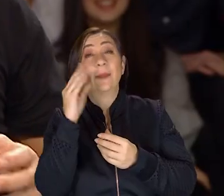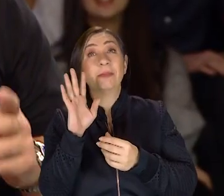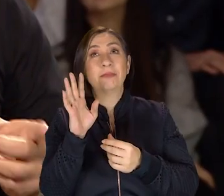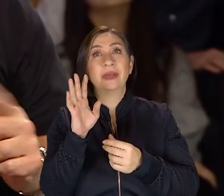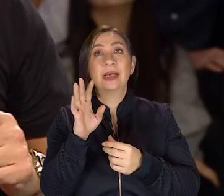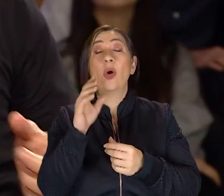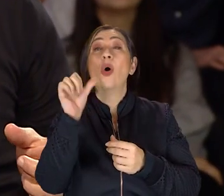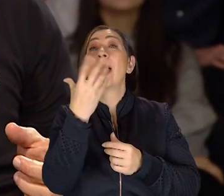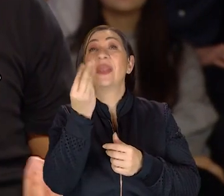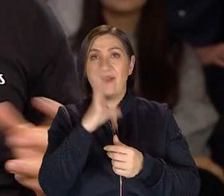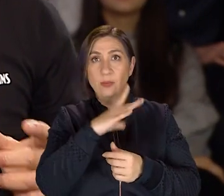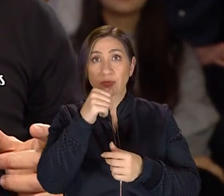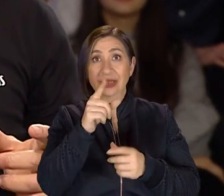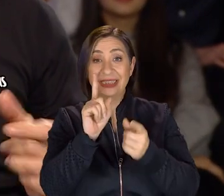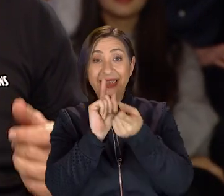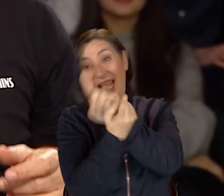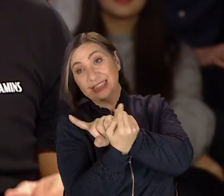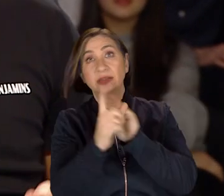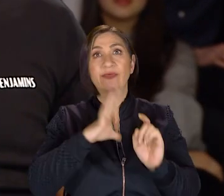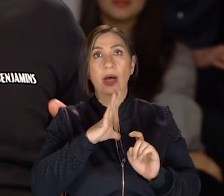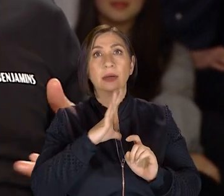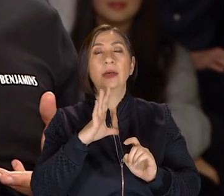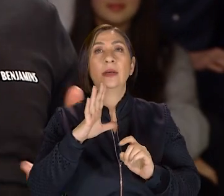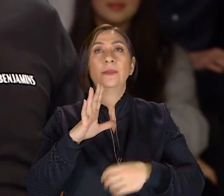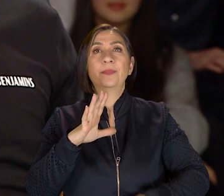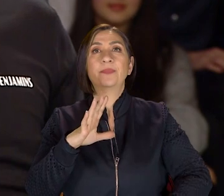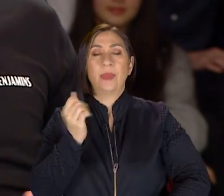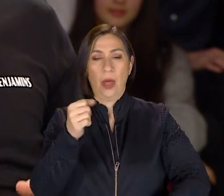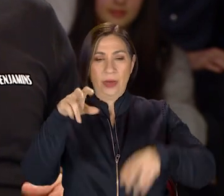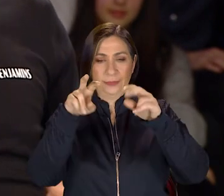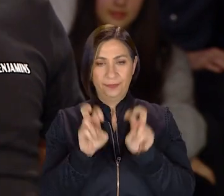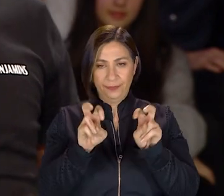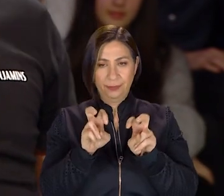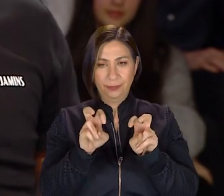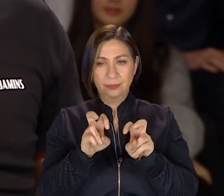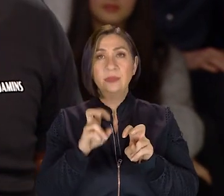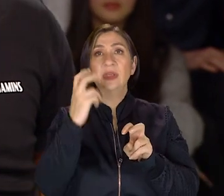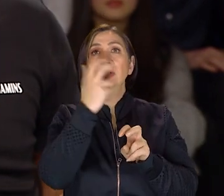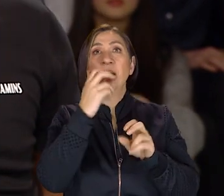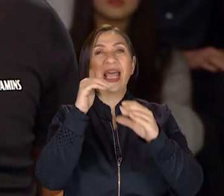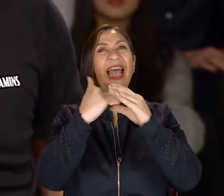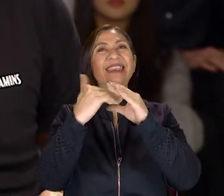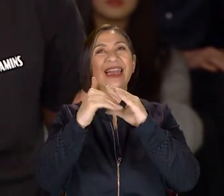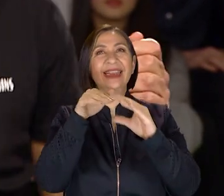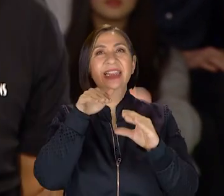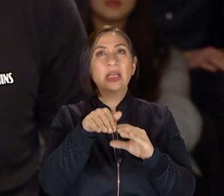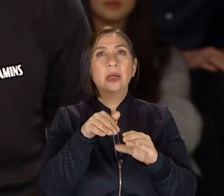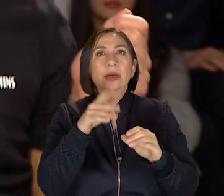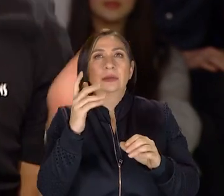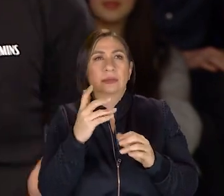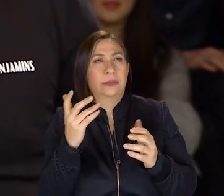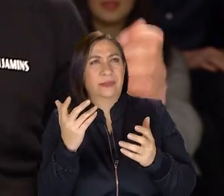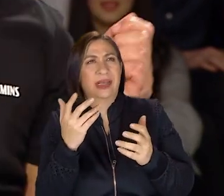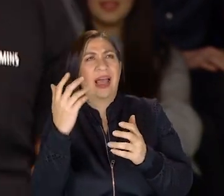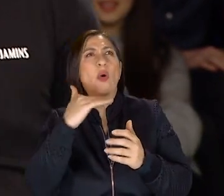Önemli olan şey şu, ters köşesi çok enteresan. Şimdi abi bindik arabaya, bir şarkılar koydu. Hı? I got to feel